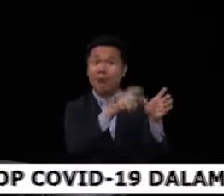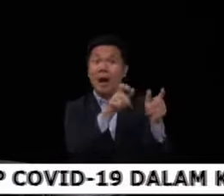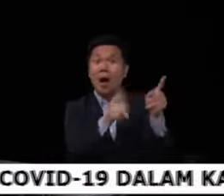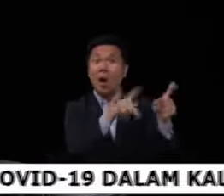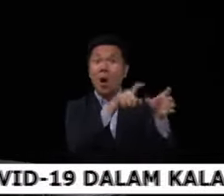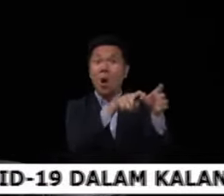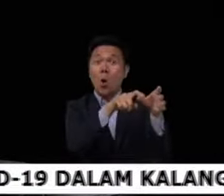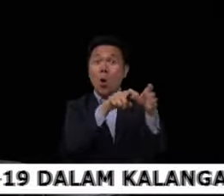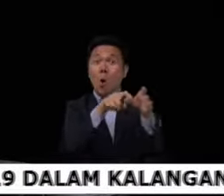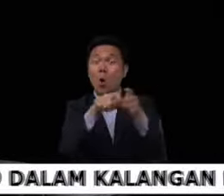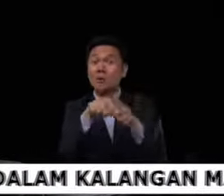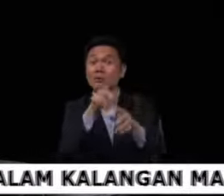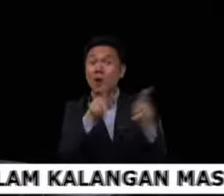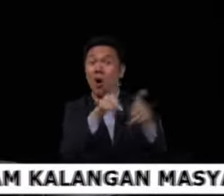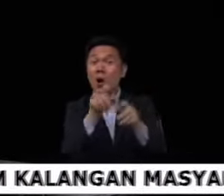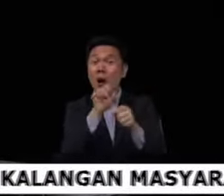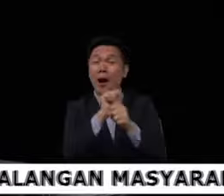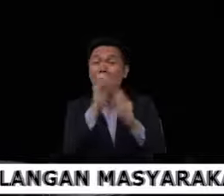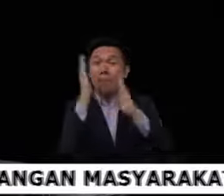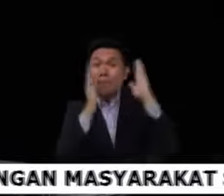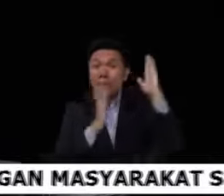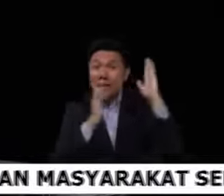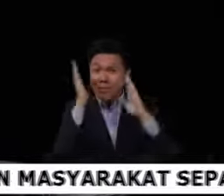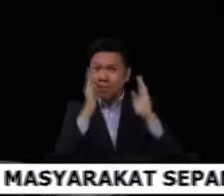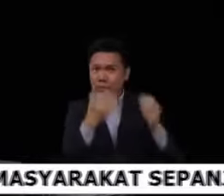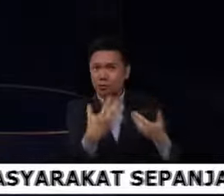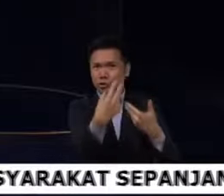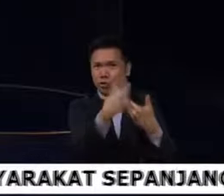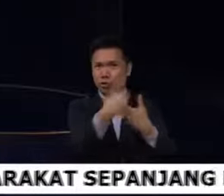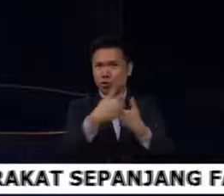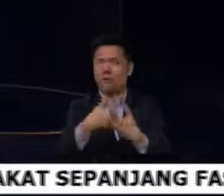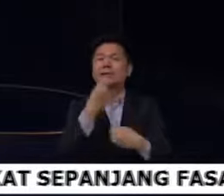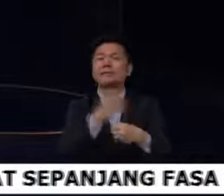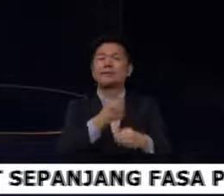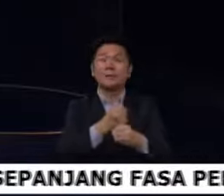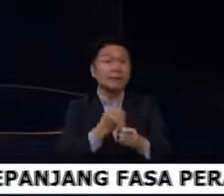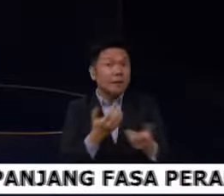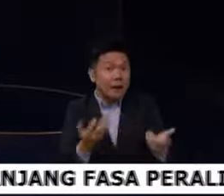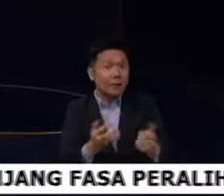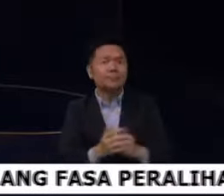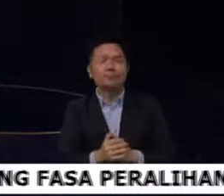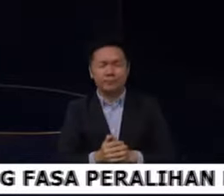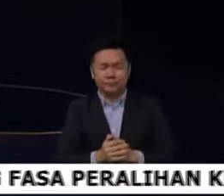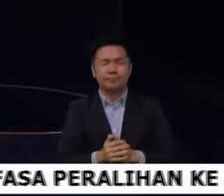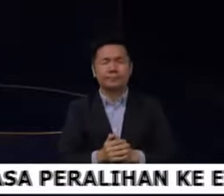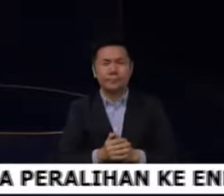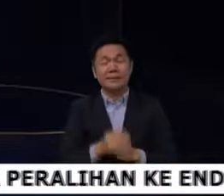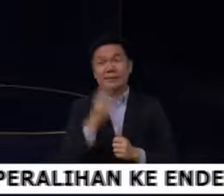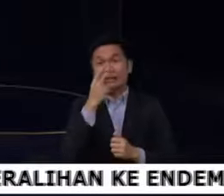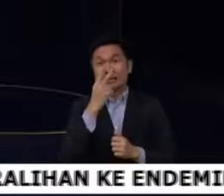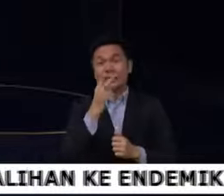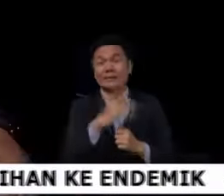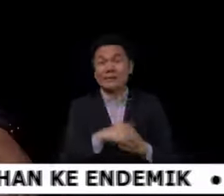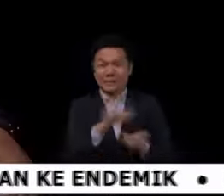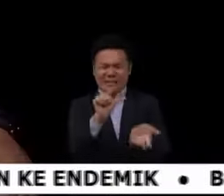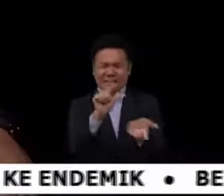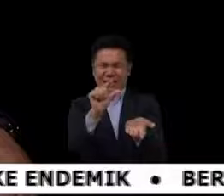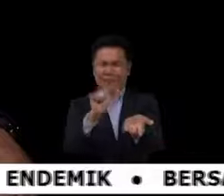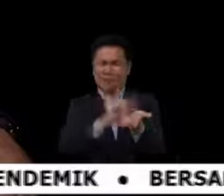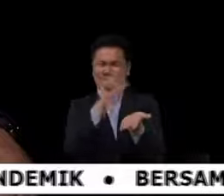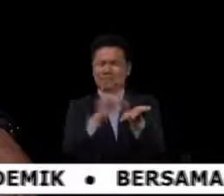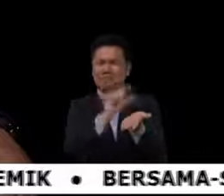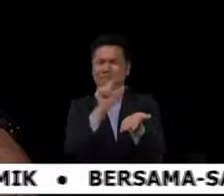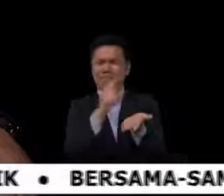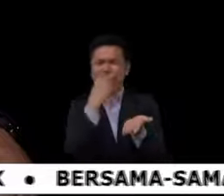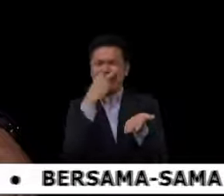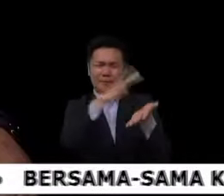tarik pekerja-pekerja Malaysia itu dalam sektor pembinaan ialah kita kenal lihat juga subtour struktur gajinya